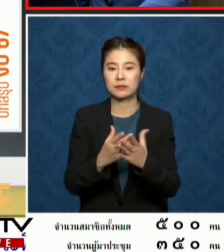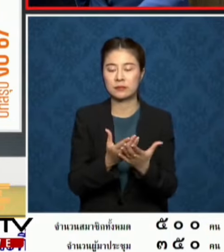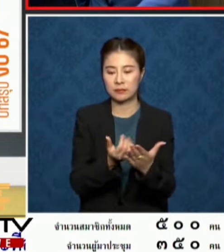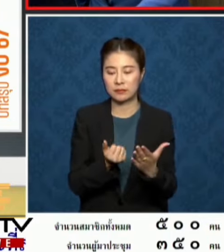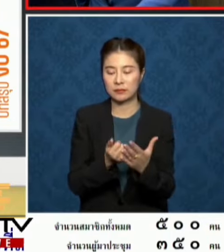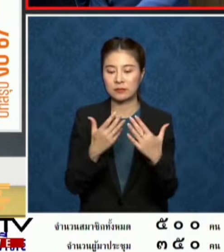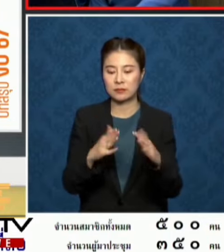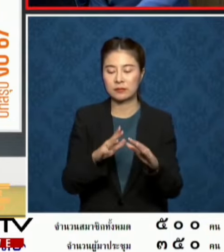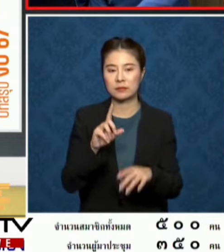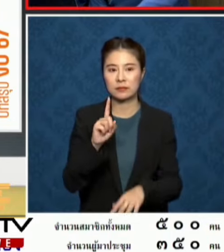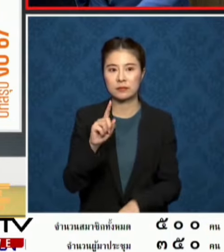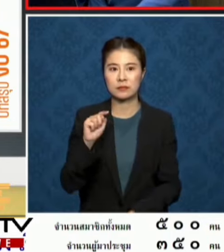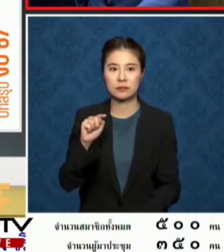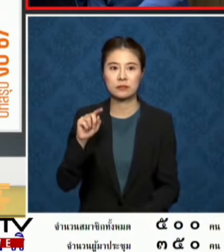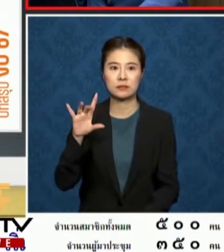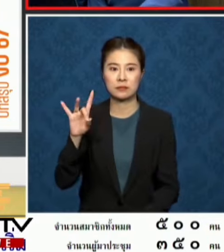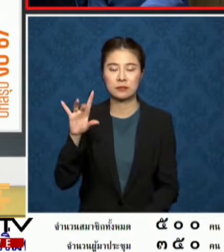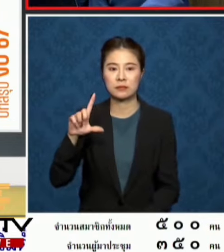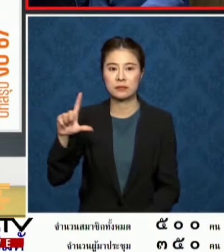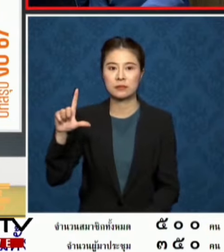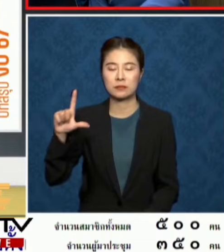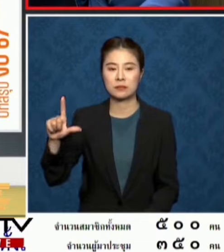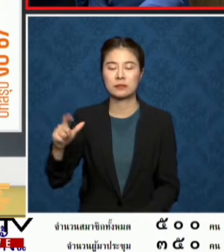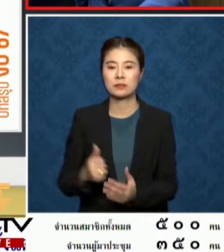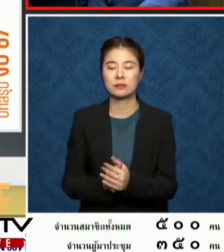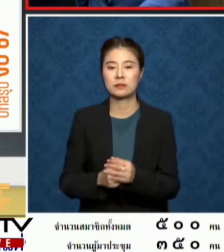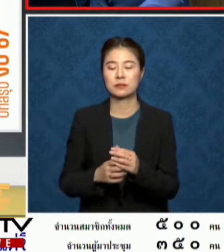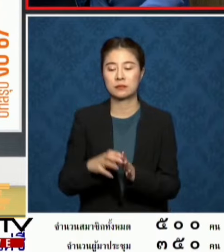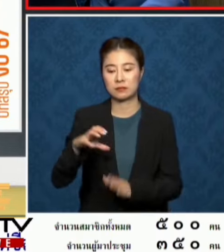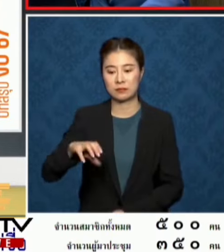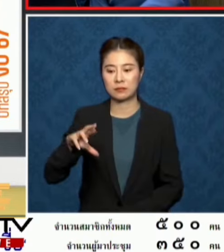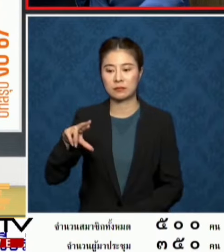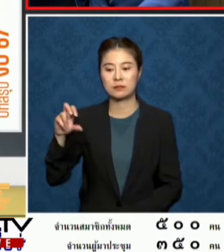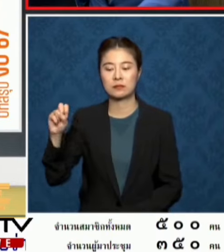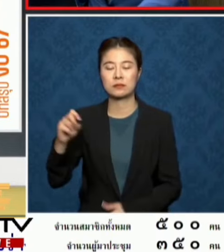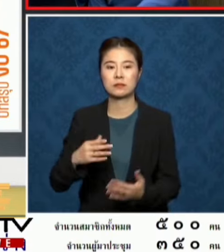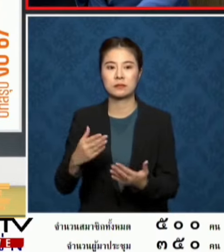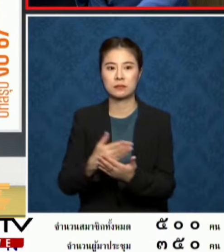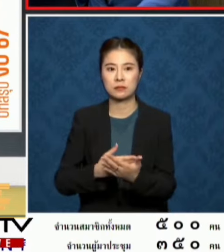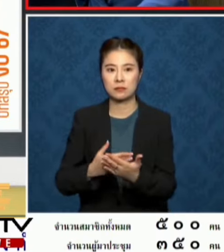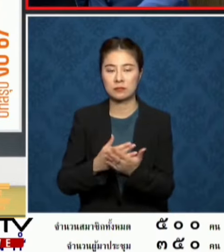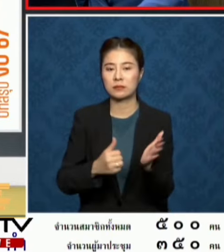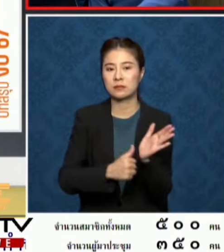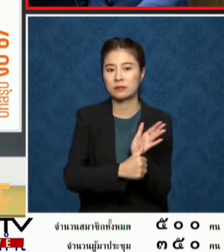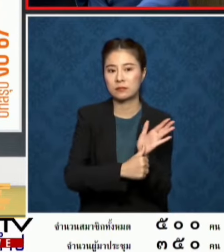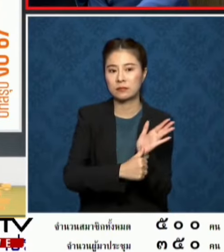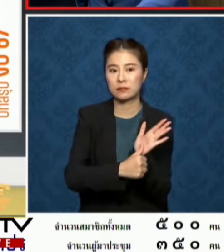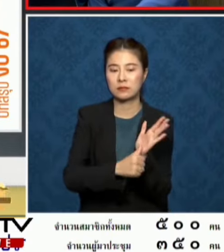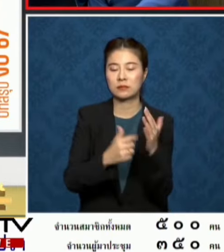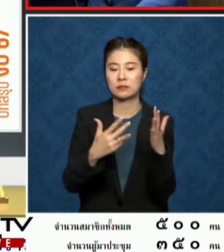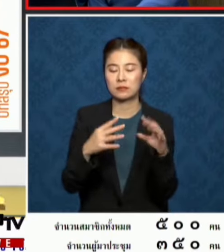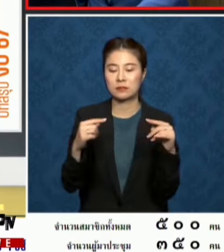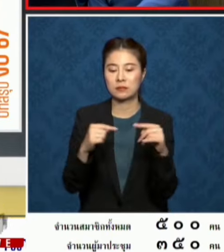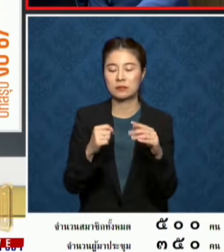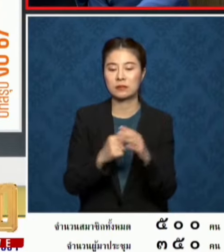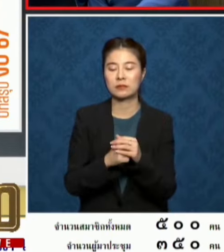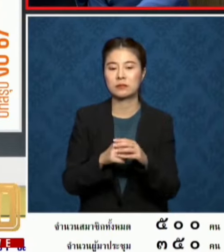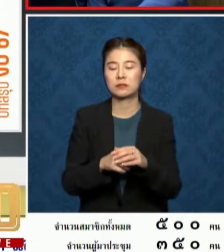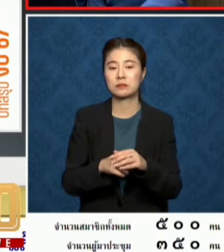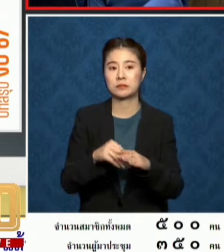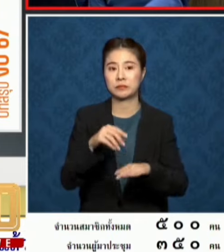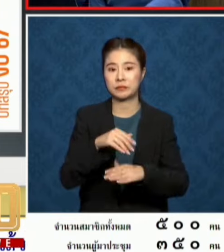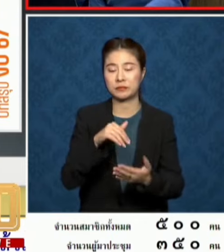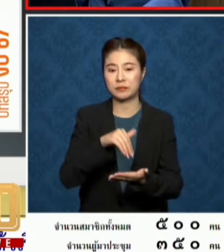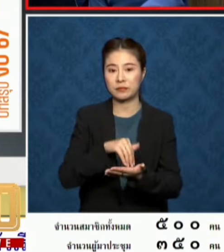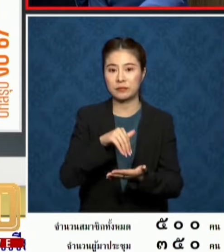นที่เหลือที่สภาสามารถพิจารณาได้จริงๆนะคะโดยที่ไม่ต้องไปโอนเปลี่ยนแปลงคืนโดยที่ไม่ต้องถูกสำนักงบประมาณทักท้วง